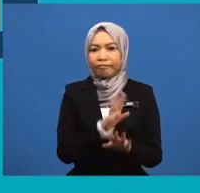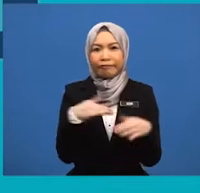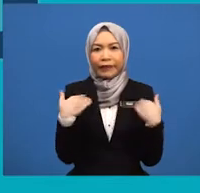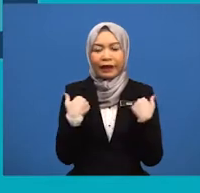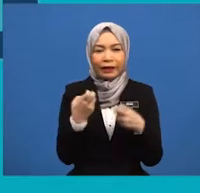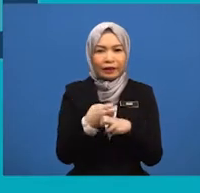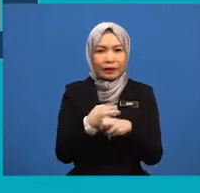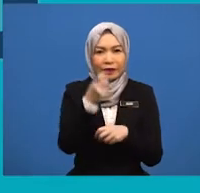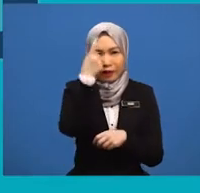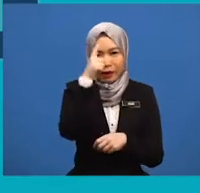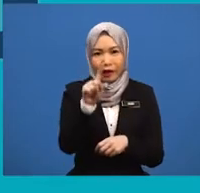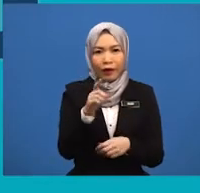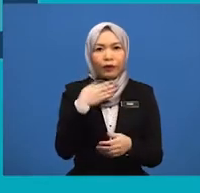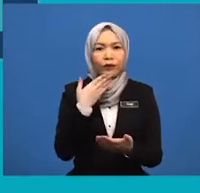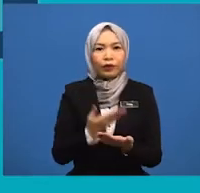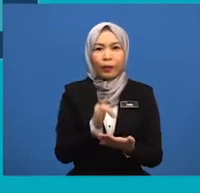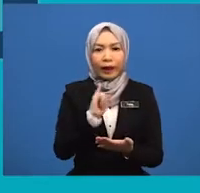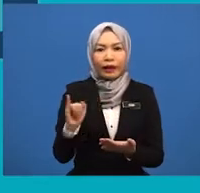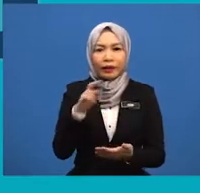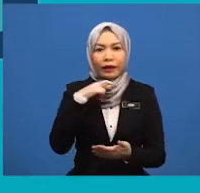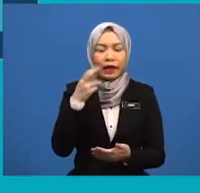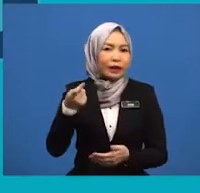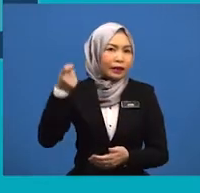masalah untuk membaiki ralat tadi.